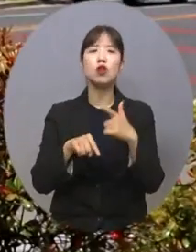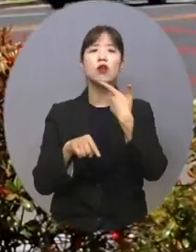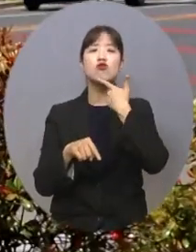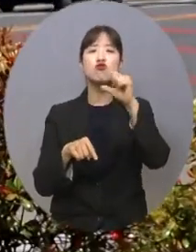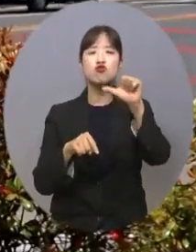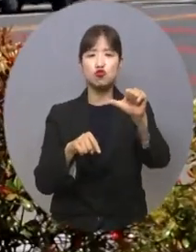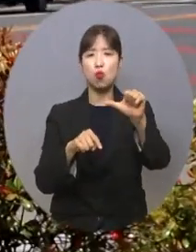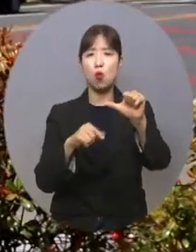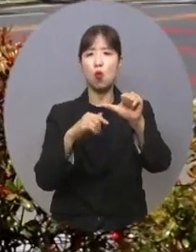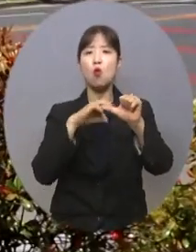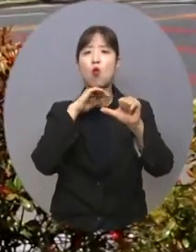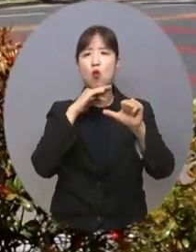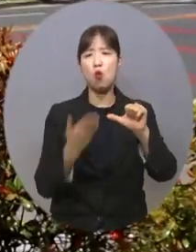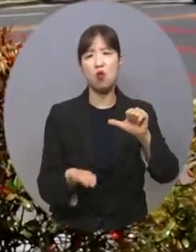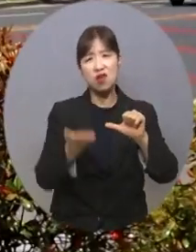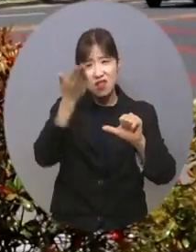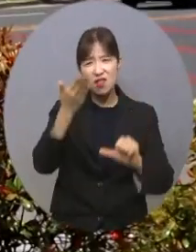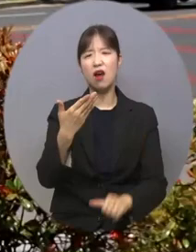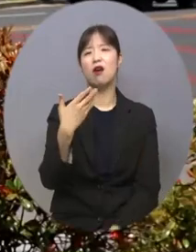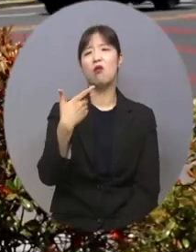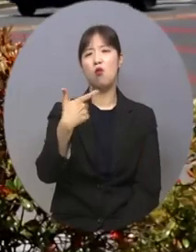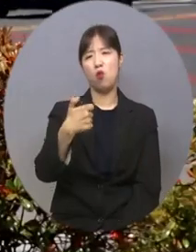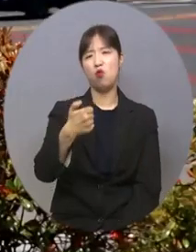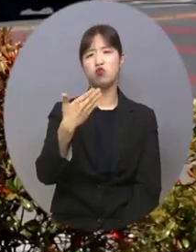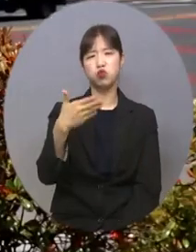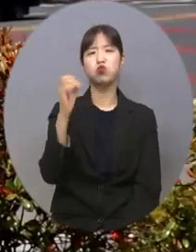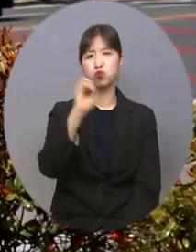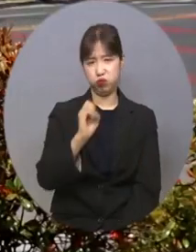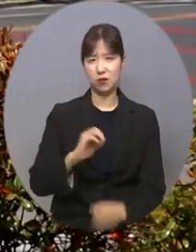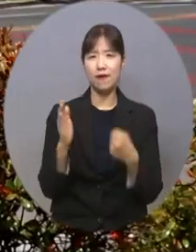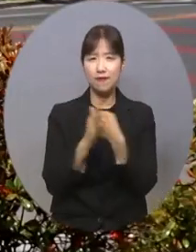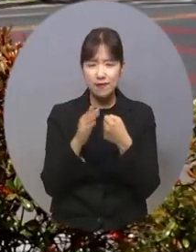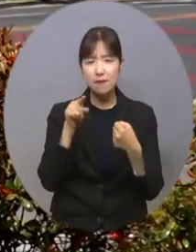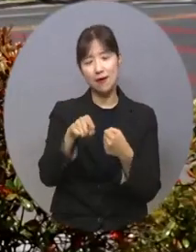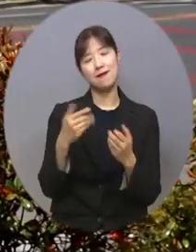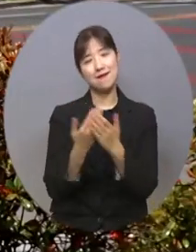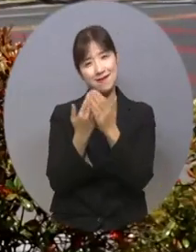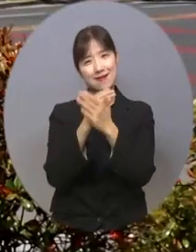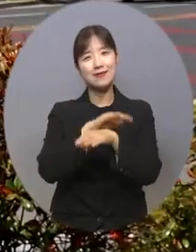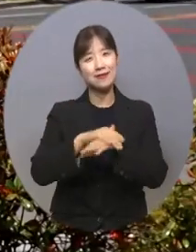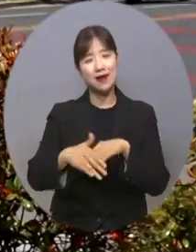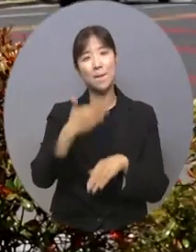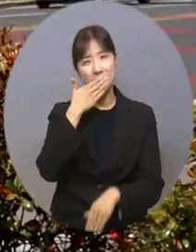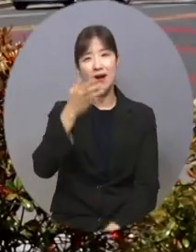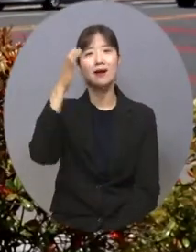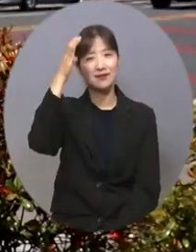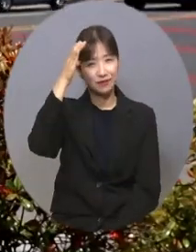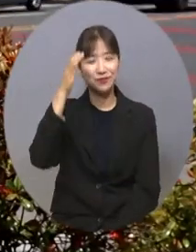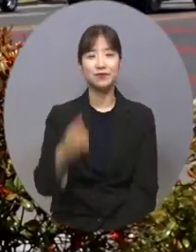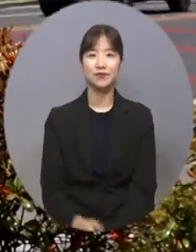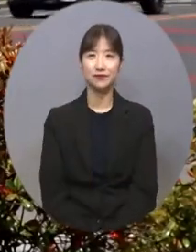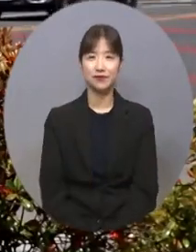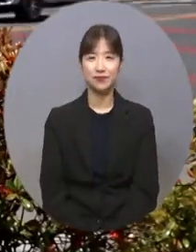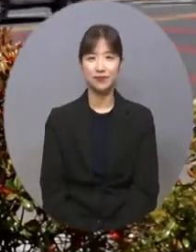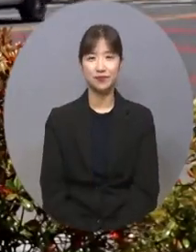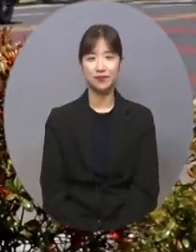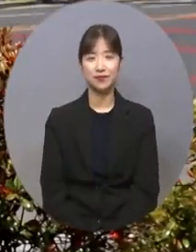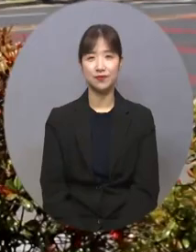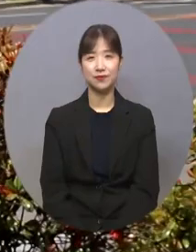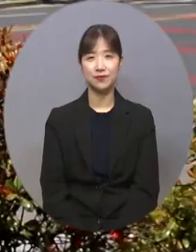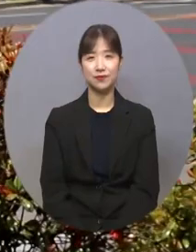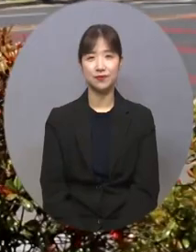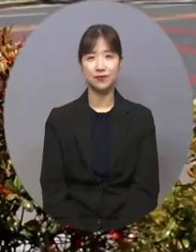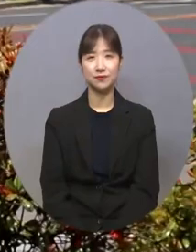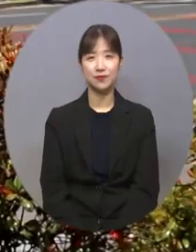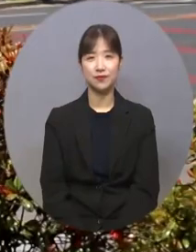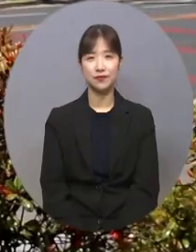있어 이번 업무 협약을 통해 교통약자의 교통 안전이 향상될 것으로 보여 기대를 모으고 있습니다. 복지TV